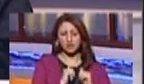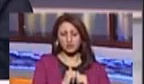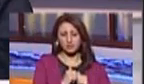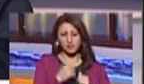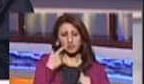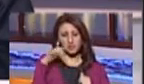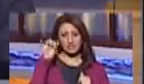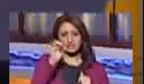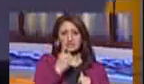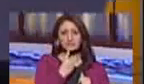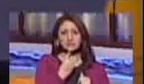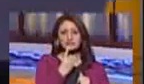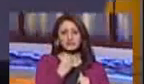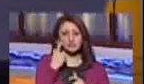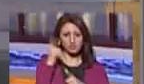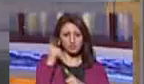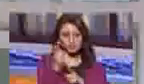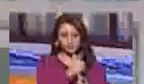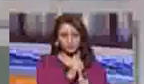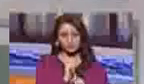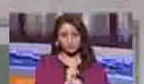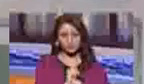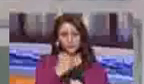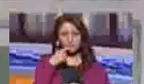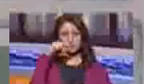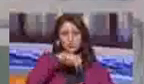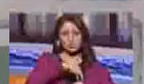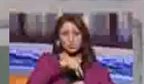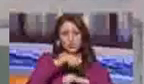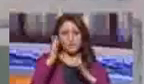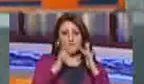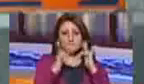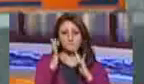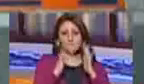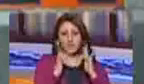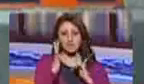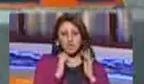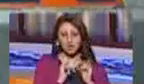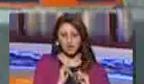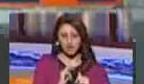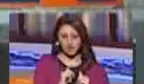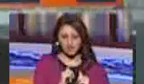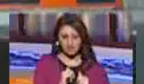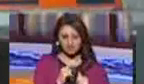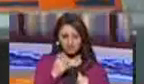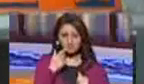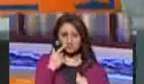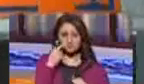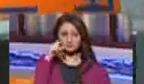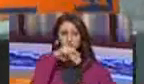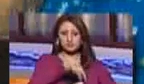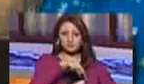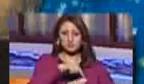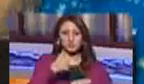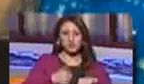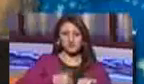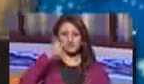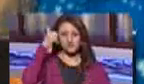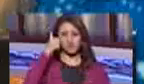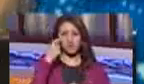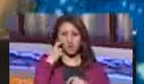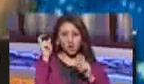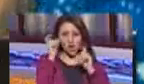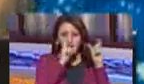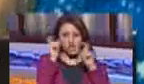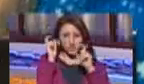90 دقيقة كانت معه في مستشفى المطرية التعليمي وتحديدا في قسم العلاج المتميز. يرقد